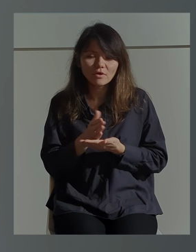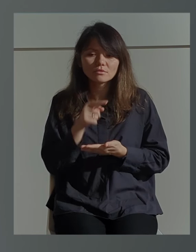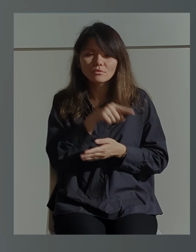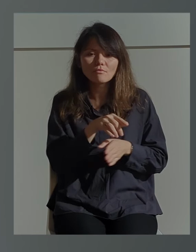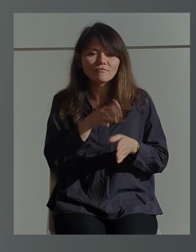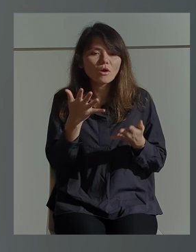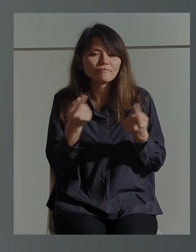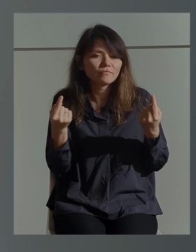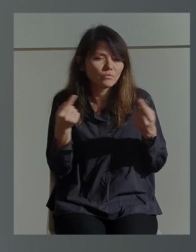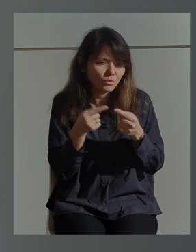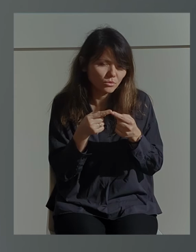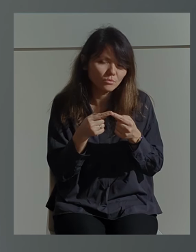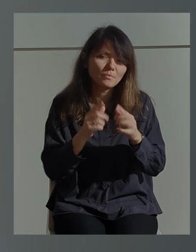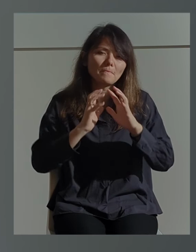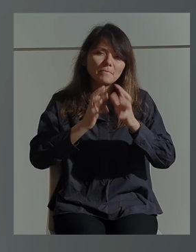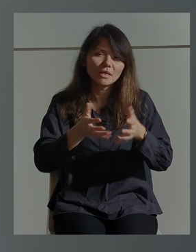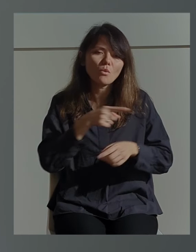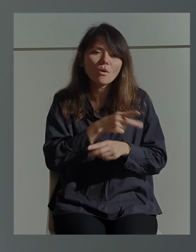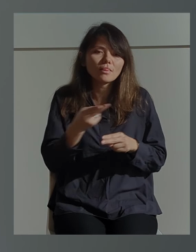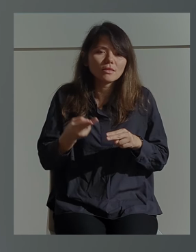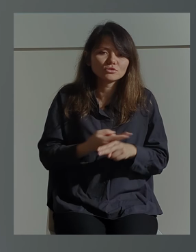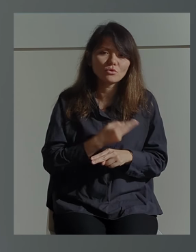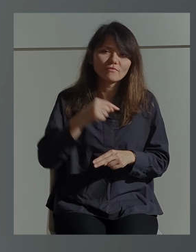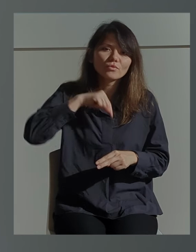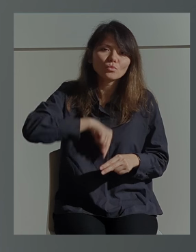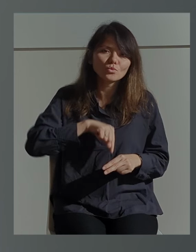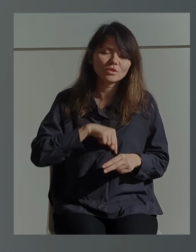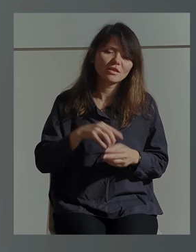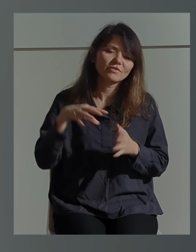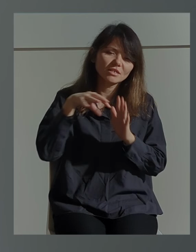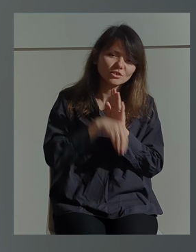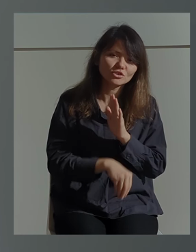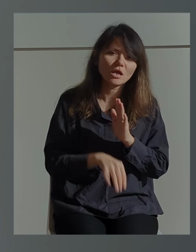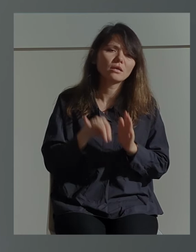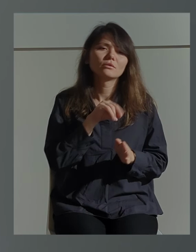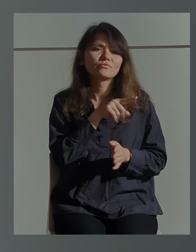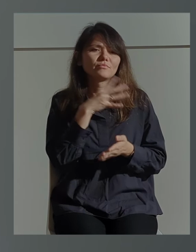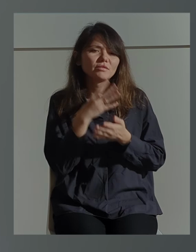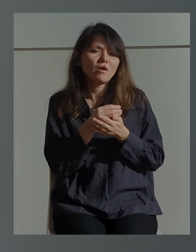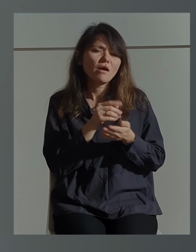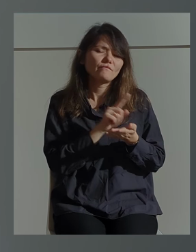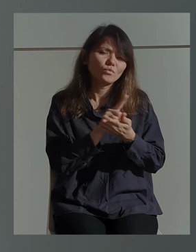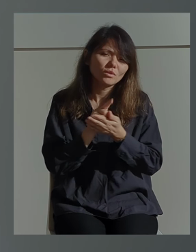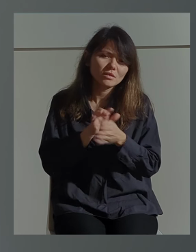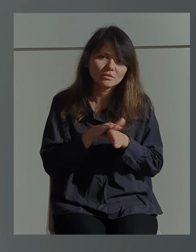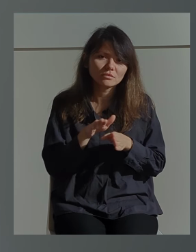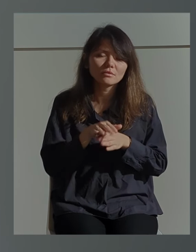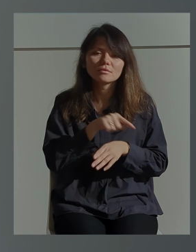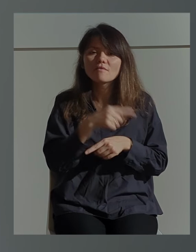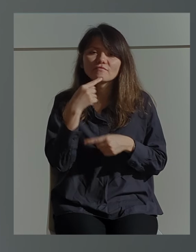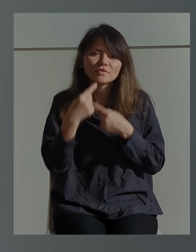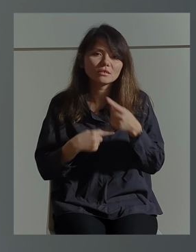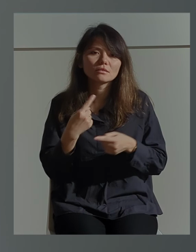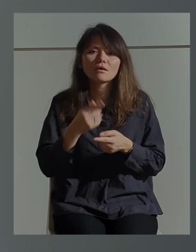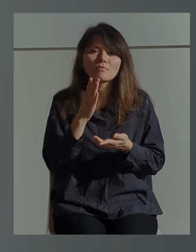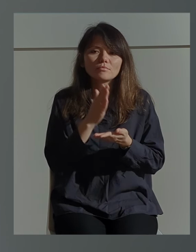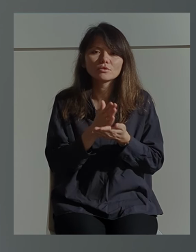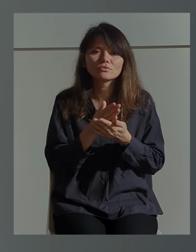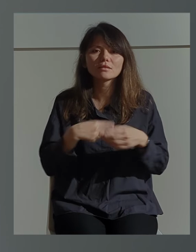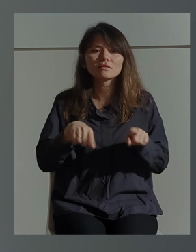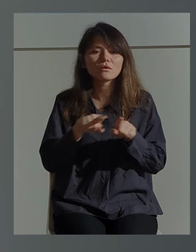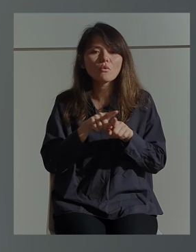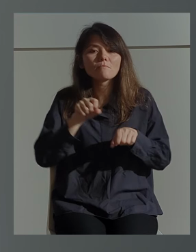определённом мире человека лишённого внутреннего человеческого содержания и сведен к своей функции всегда присутствовала такая возможность